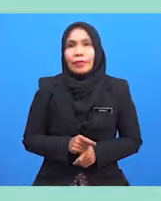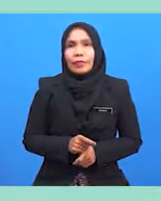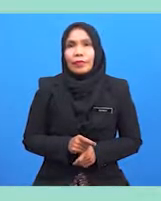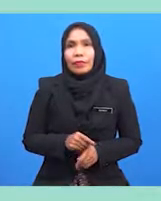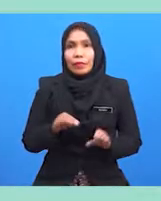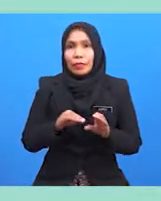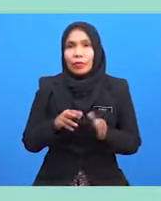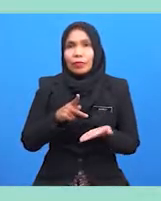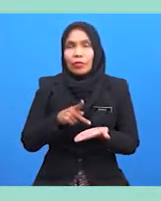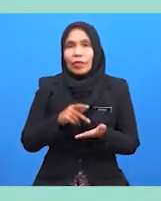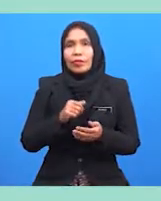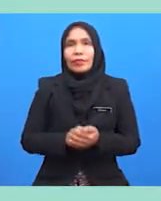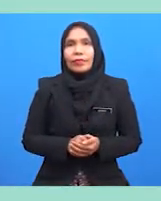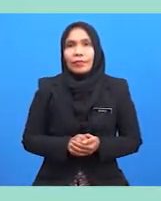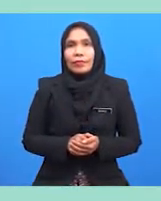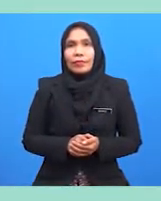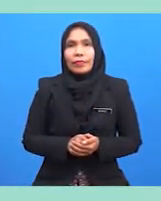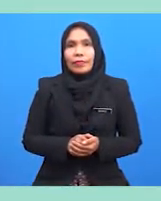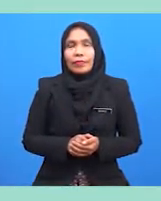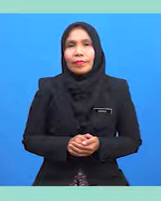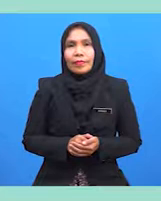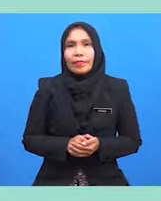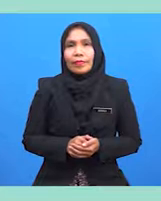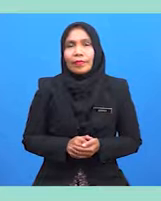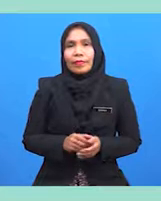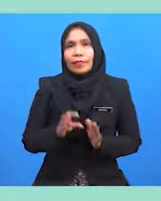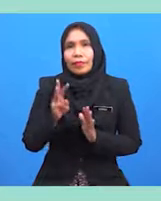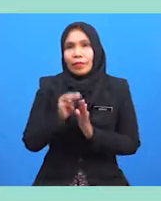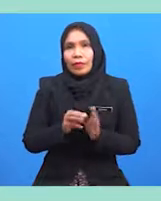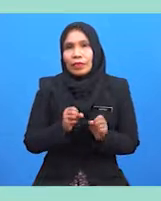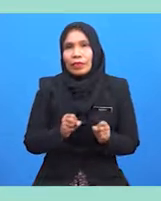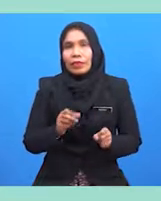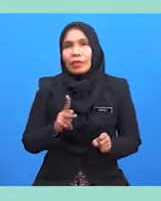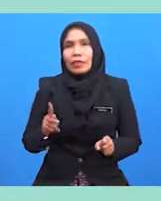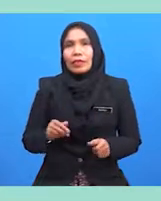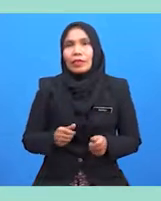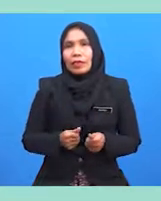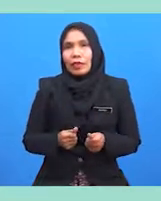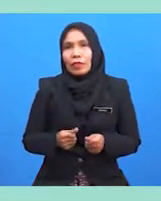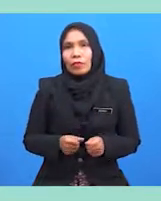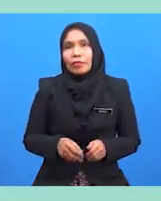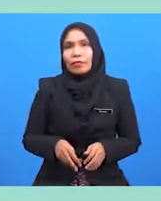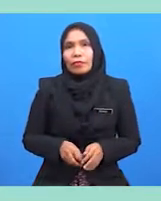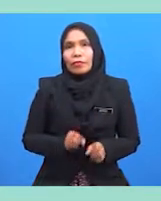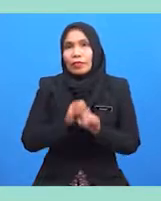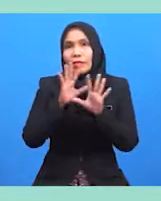Perdagangan dengan menyediakan akaun penjelasan antara bank.